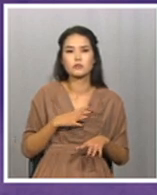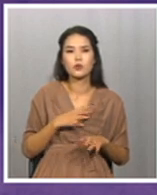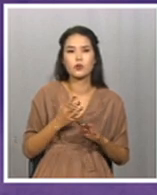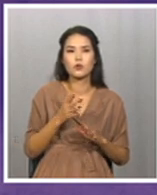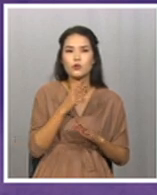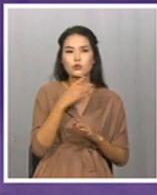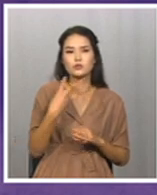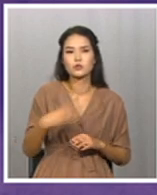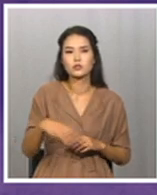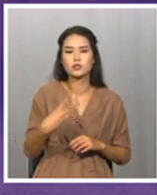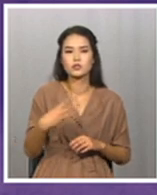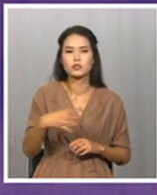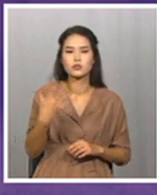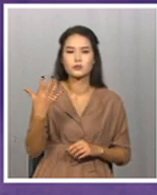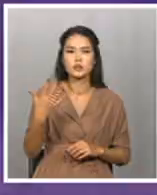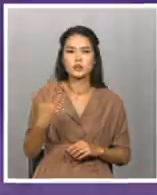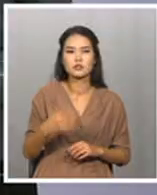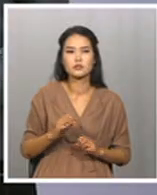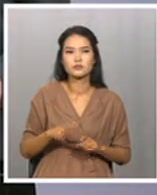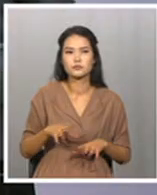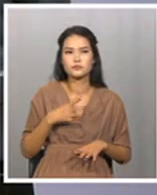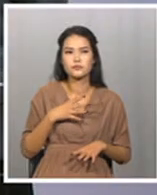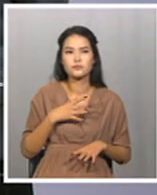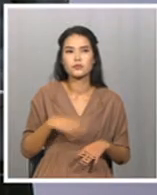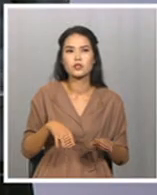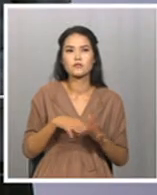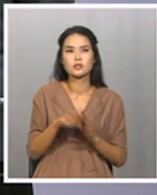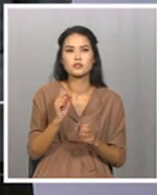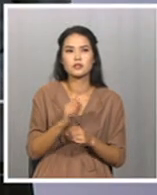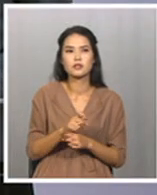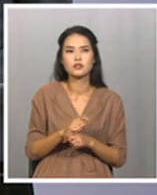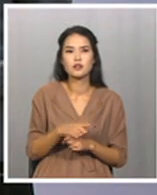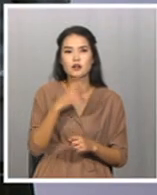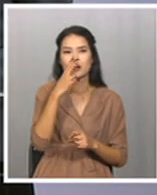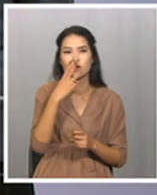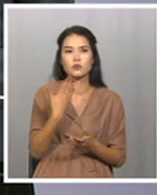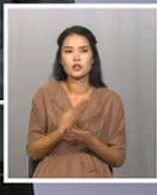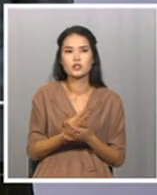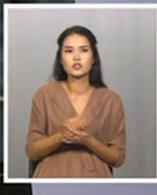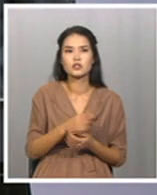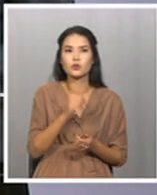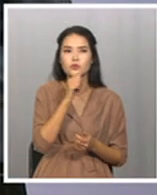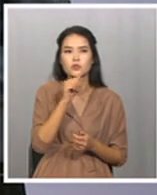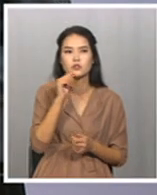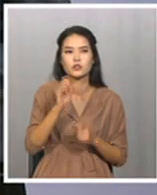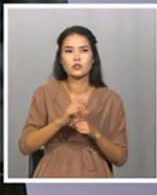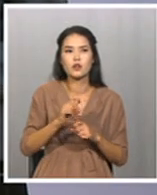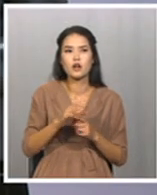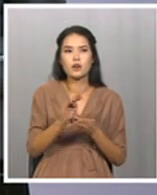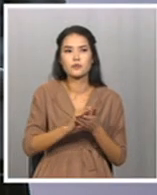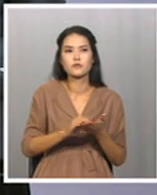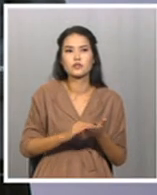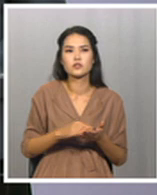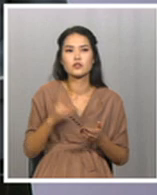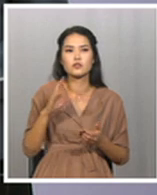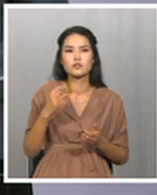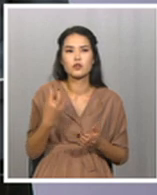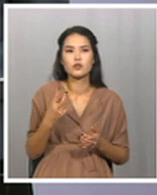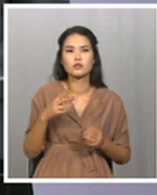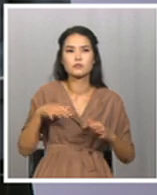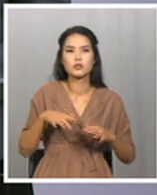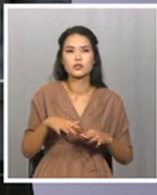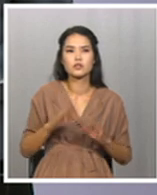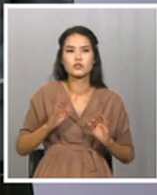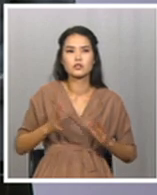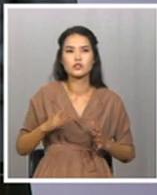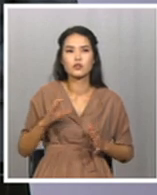около 30-35. Выполните задание. Укажите ключевые слова, описывающие социальное